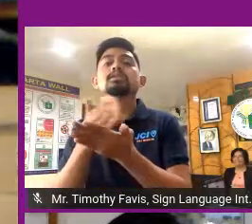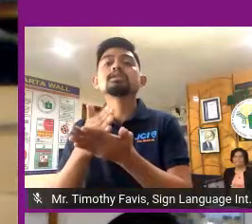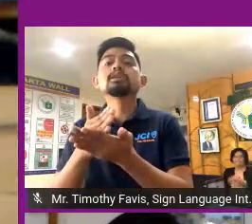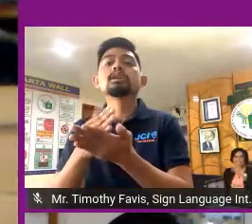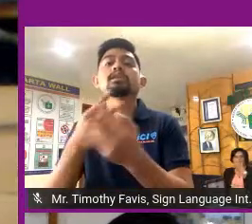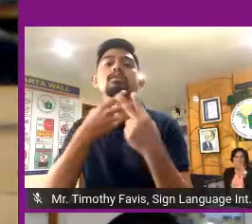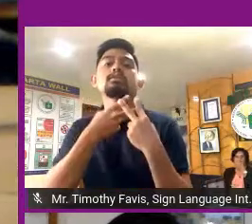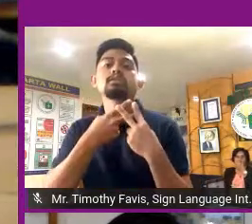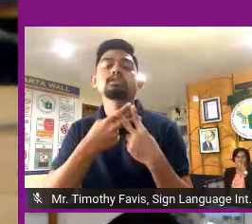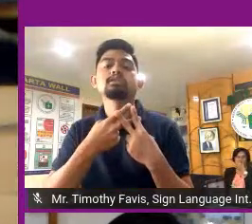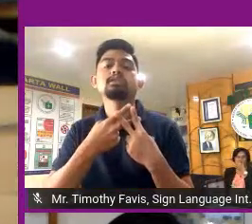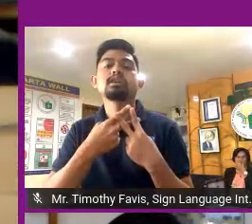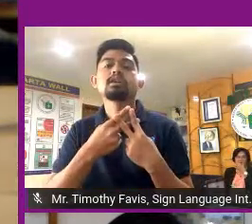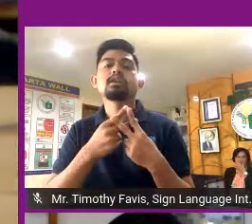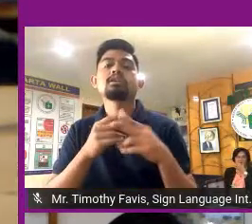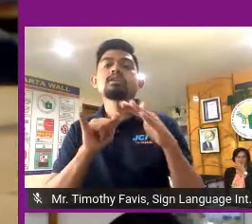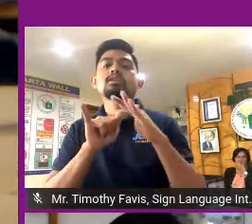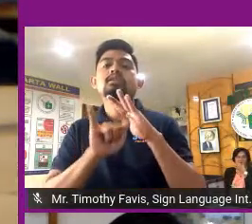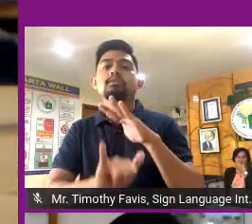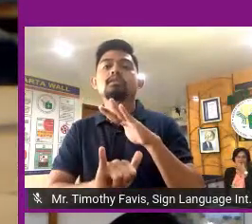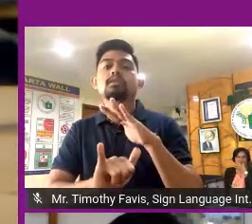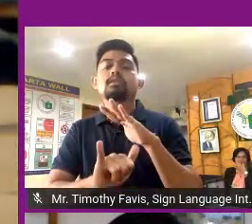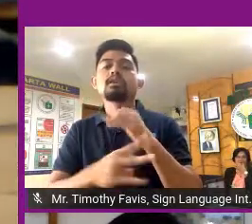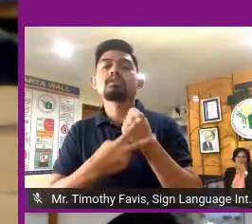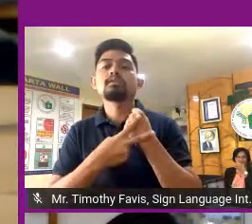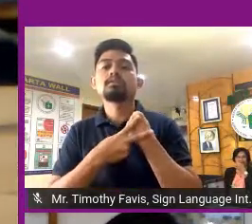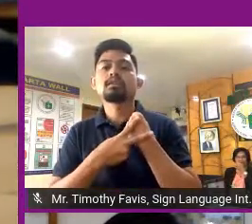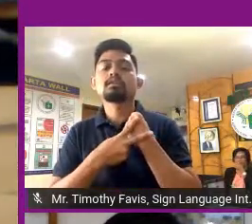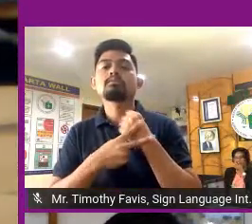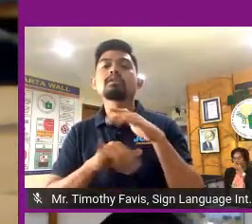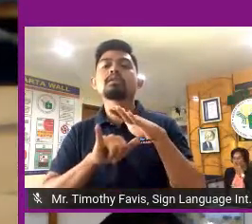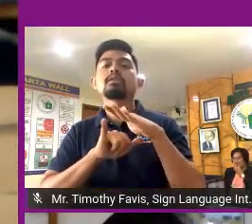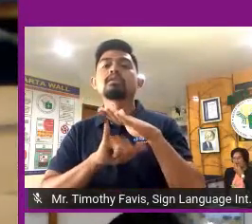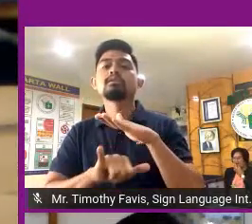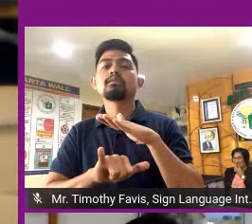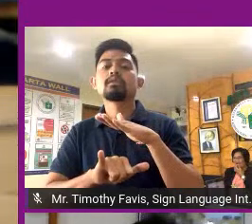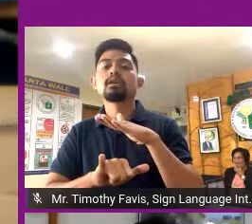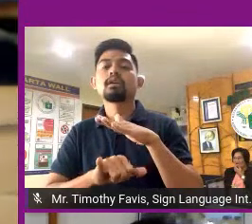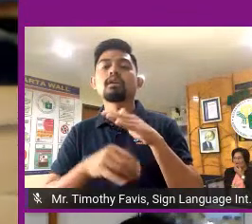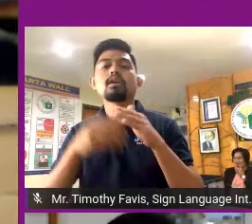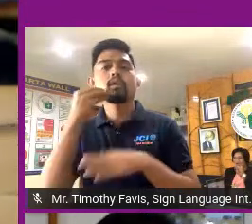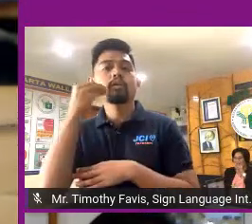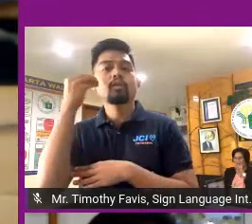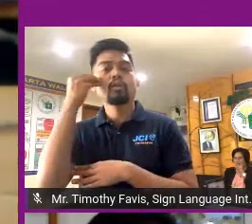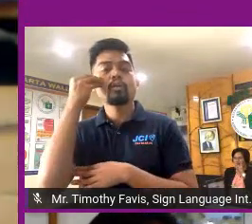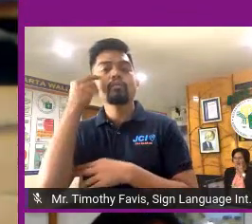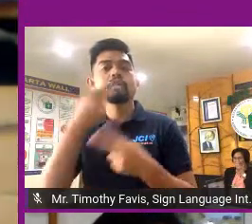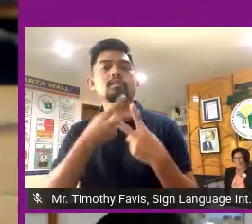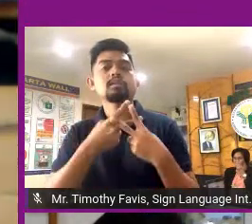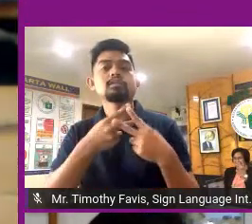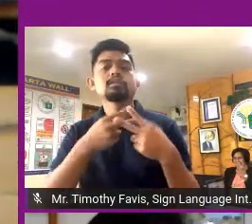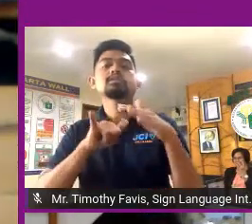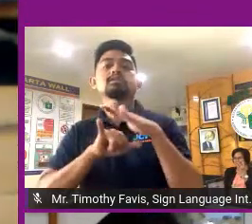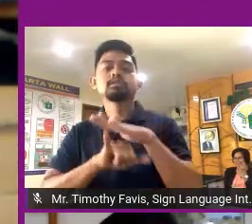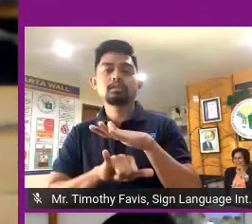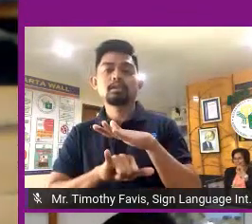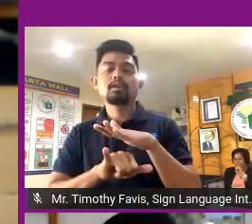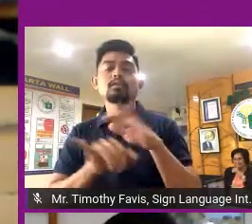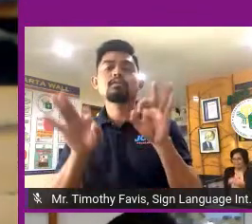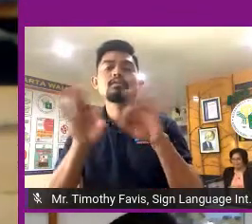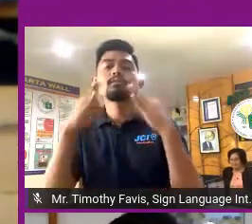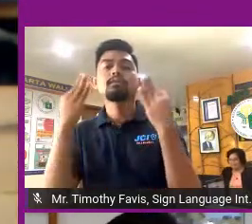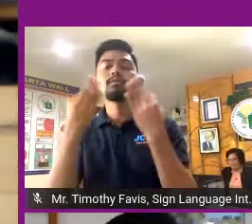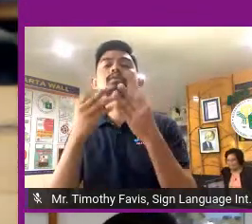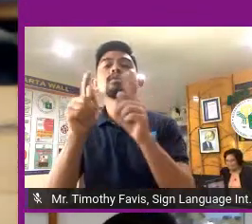stay safe, hashtag stay at home, hashtag stay with your family, hashtag Sarabay.